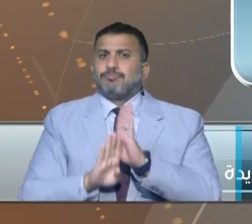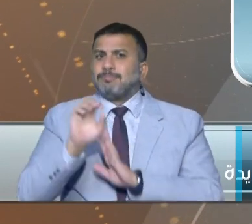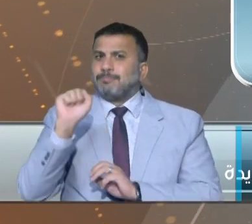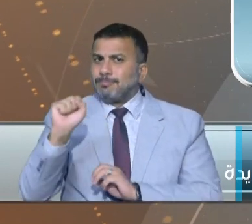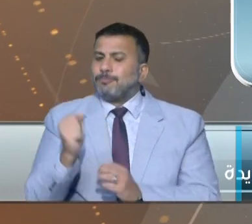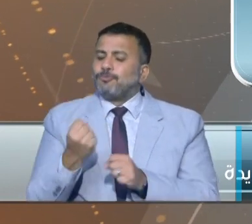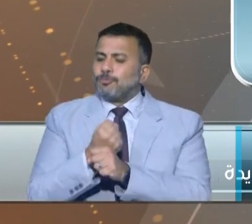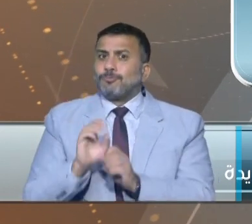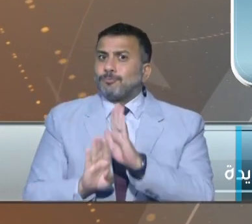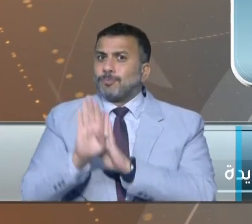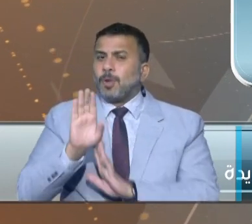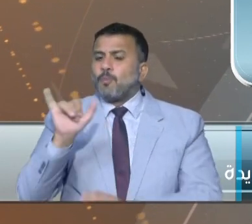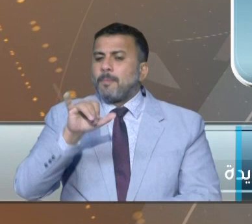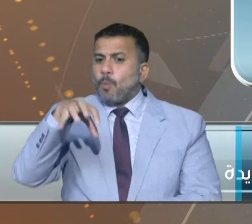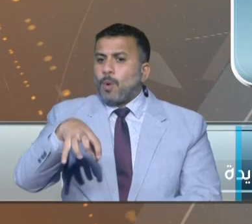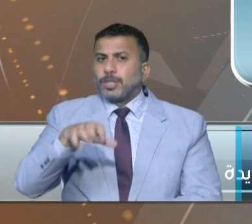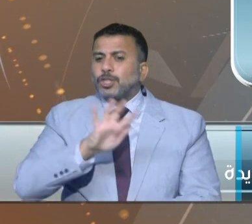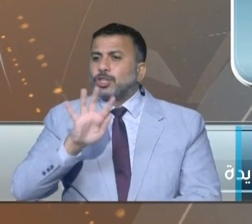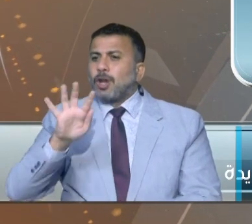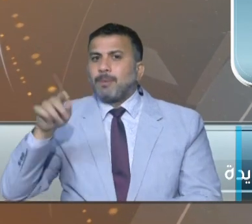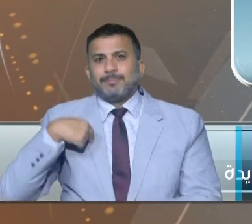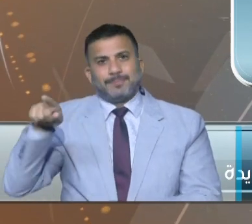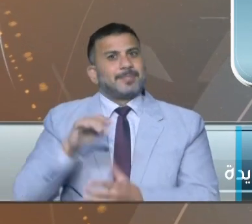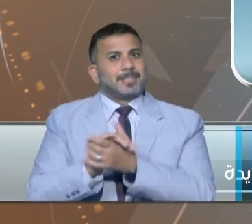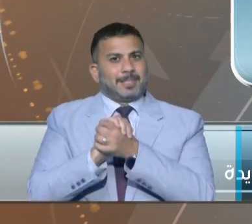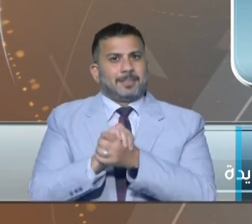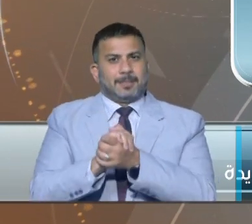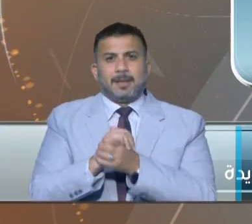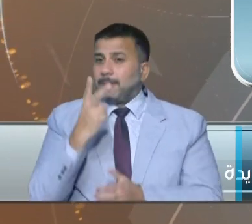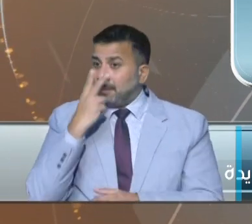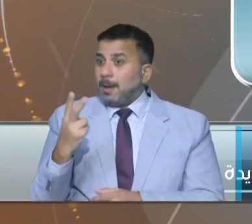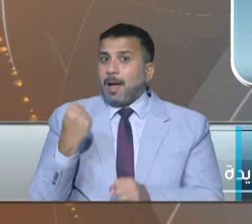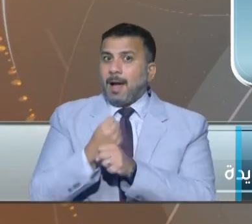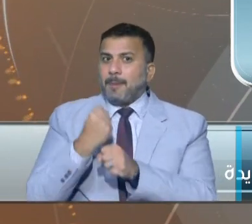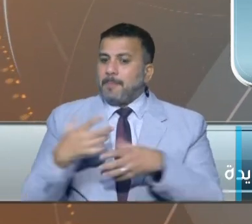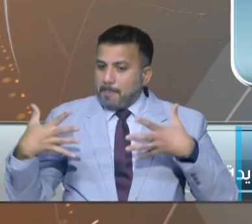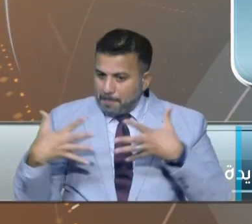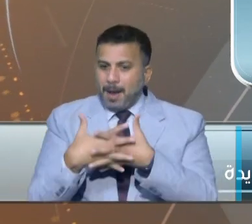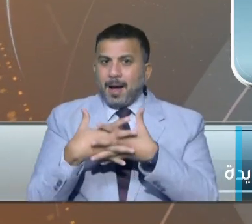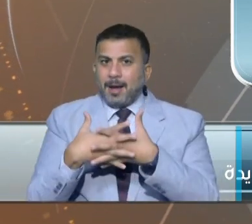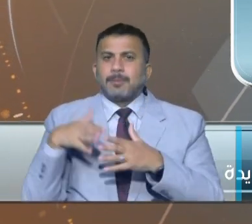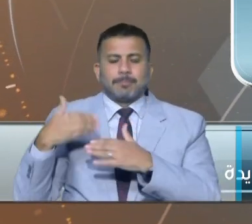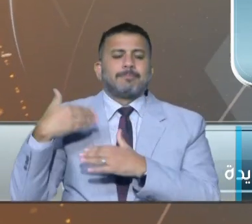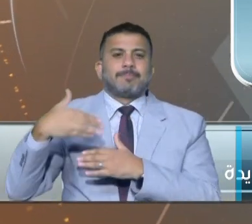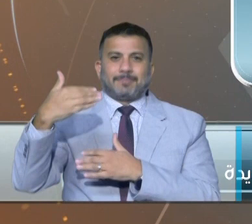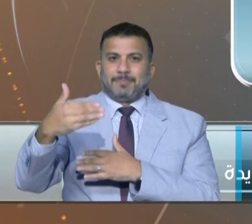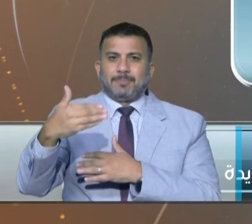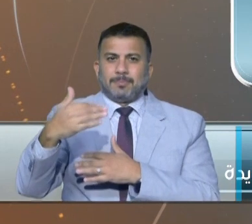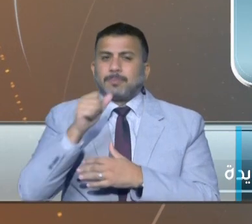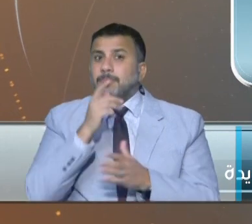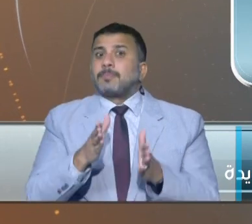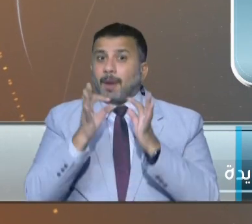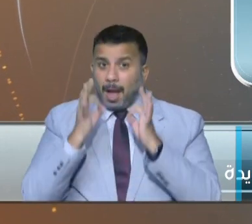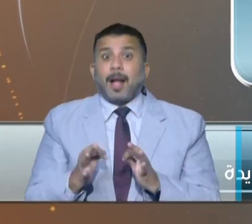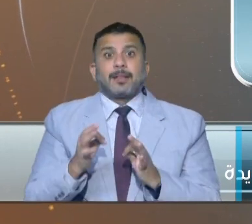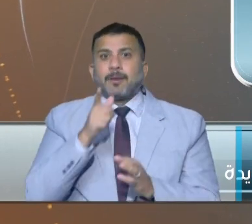مهامه لخدمه وطنه وشعبه الصديق وتطلعه الى العمل معا خلال الفتره المقبله من جانبه